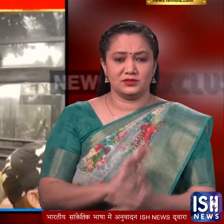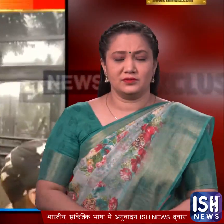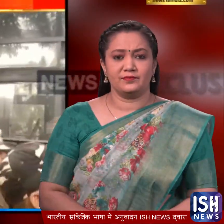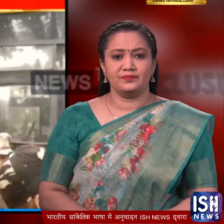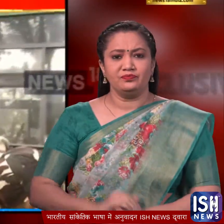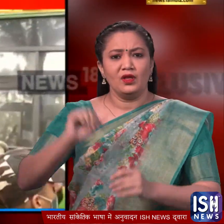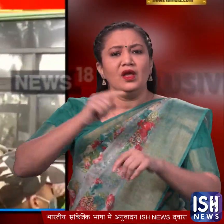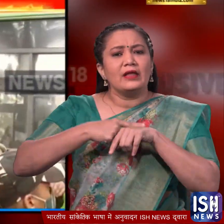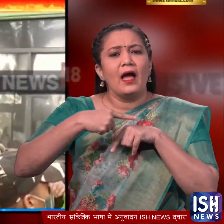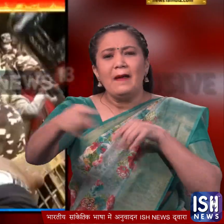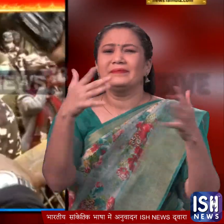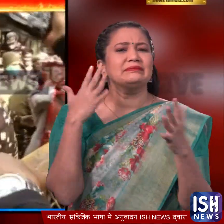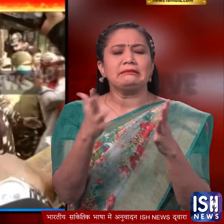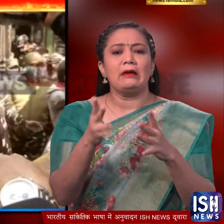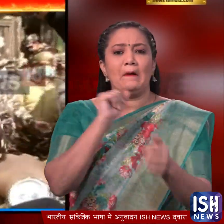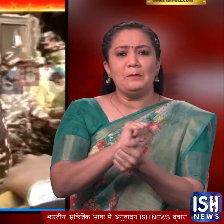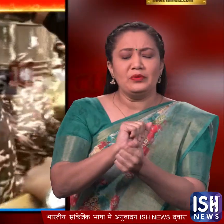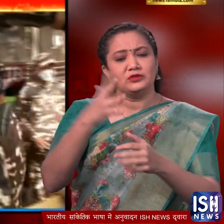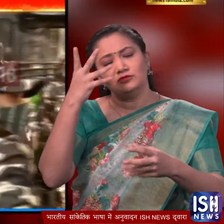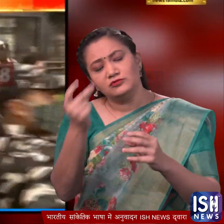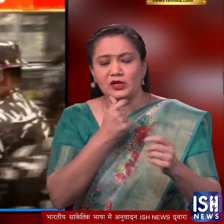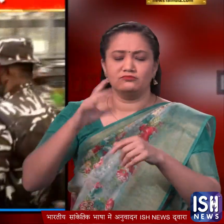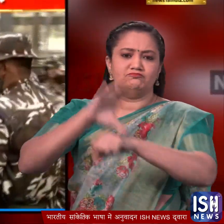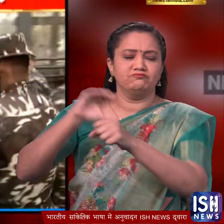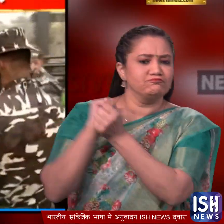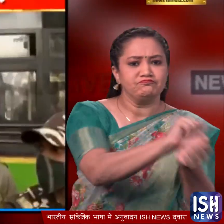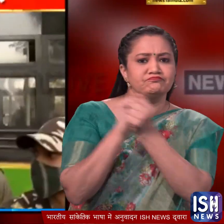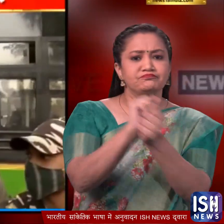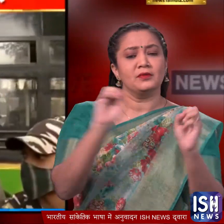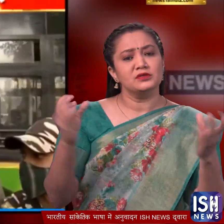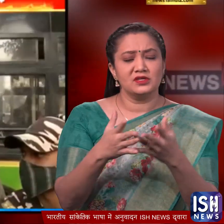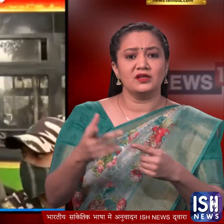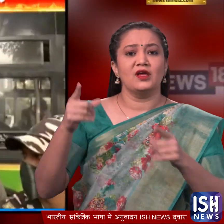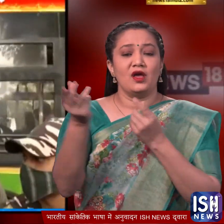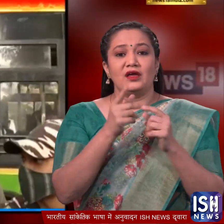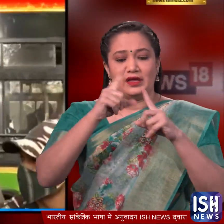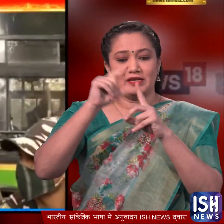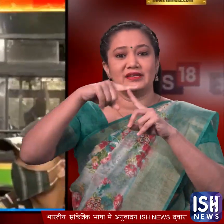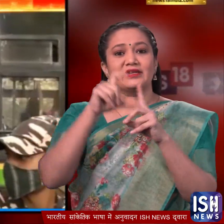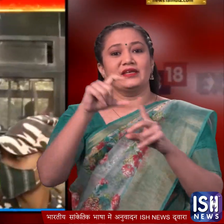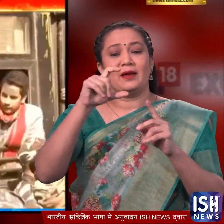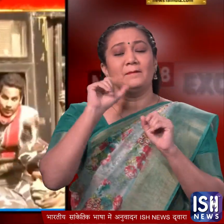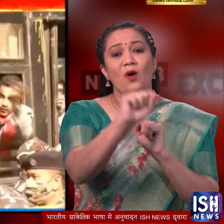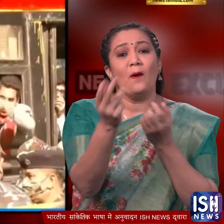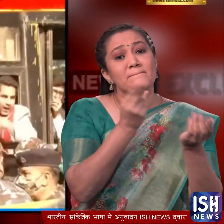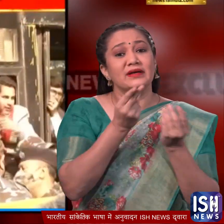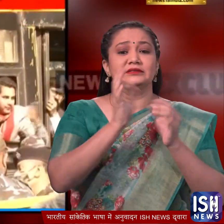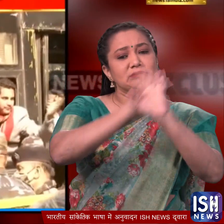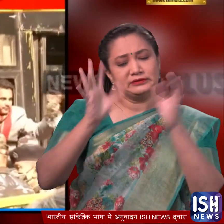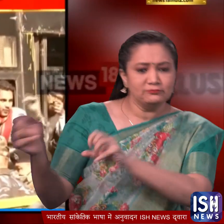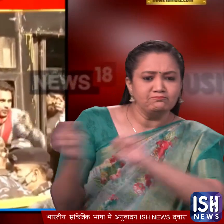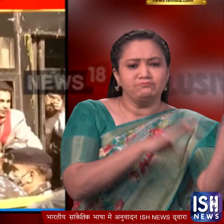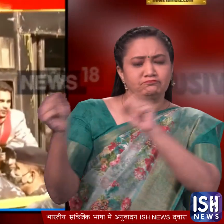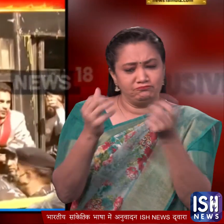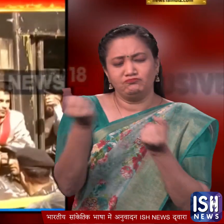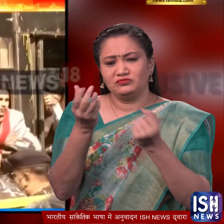ये प्रदर्शन बहुत देर तक नहीं चला और पुलिस ने इन लोगों को हिरासत में लेना शुरू कर दिया, जिसके लिए मंगवाई गई डीटीसी की बस, जिसमें पुलिस वालों ने